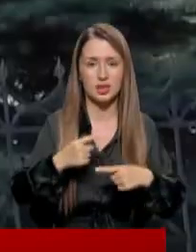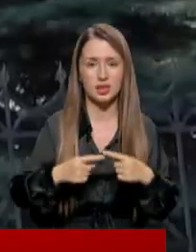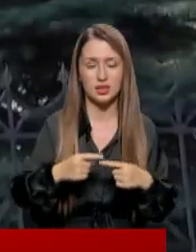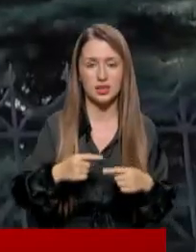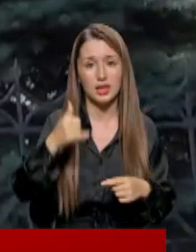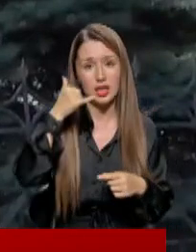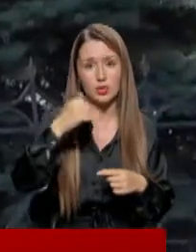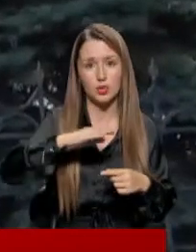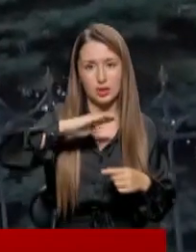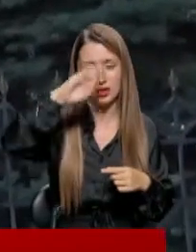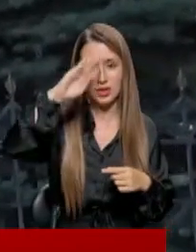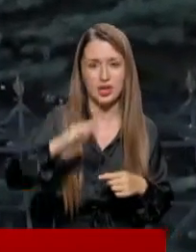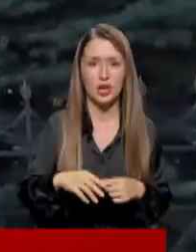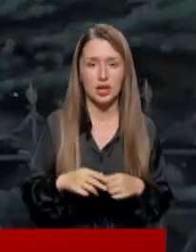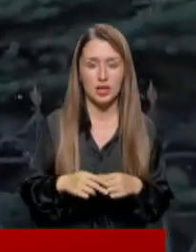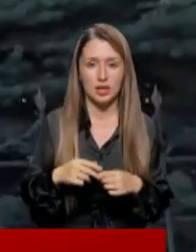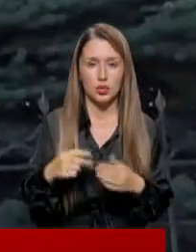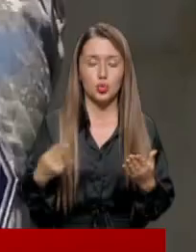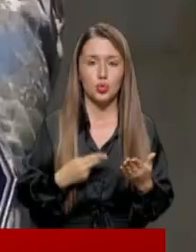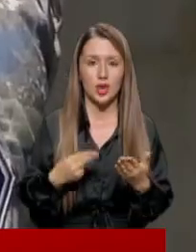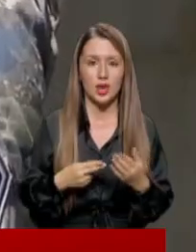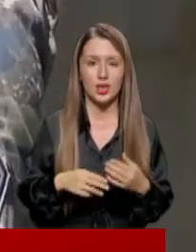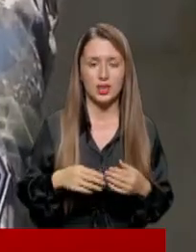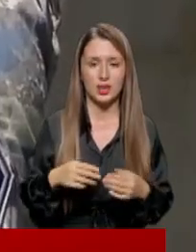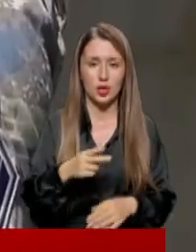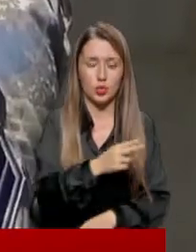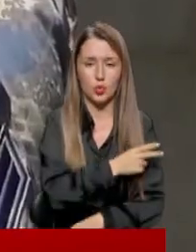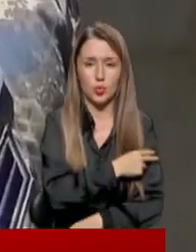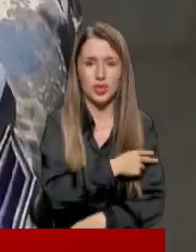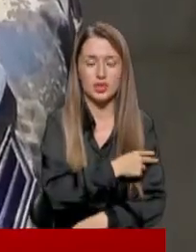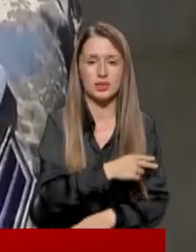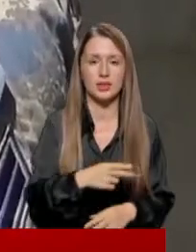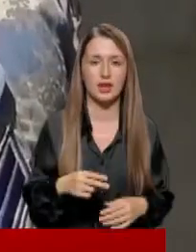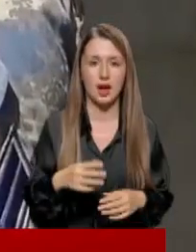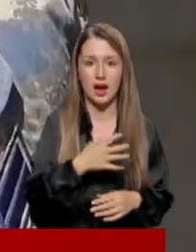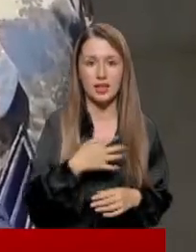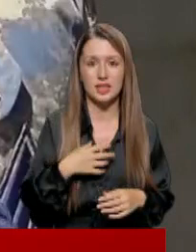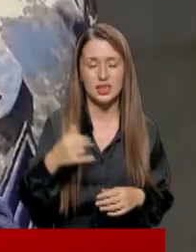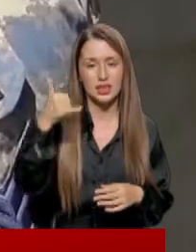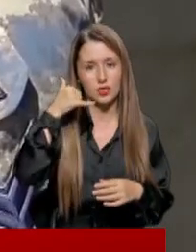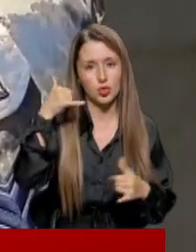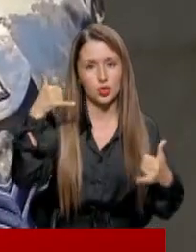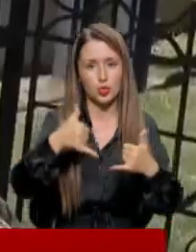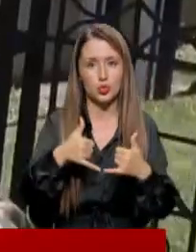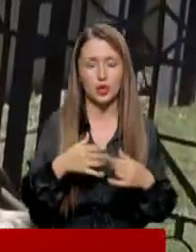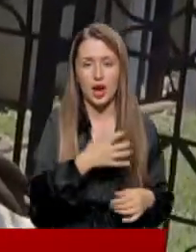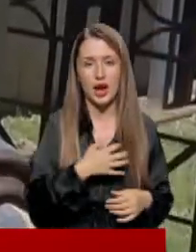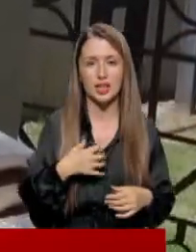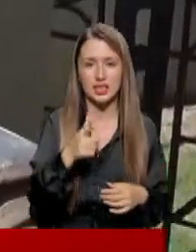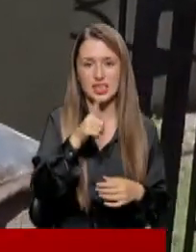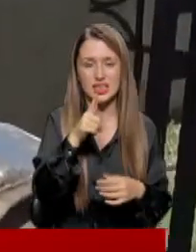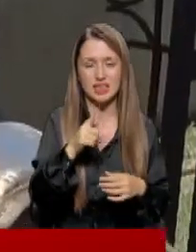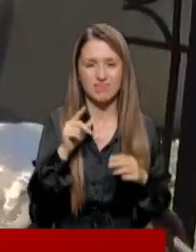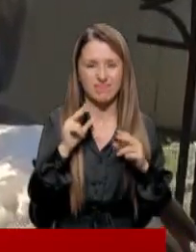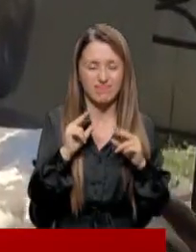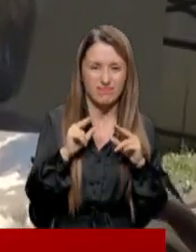bayramlaştı. Kütahya'da nöbet tutan askere de komutanları sürpriz yaptı. Annesiyle telefonda konuştu. Annenin sesi